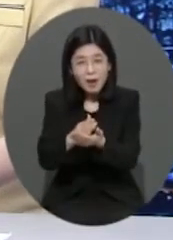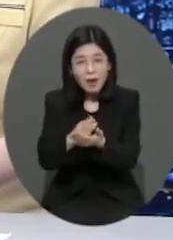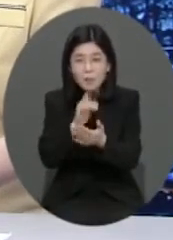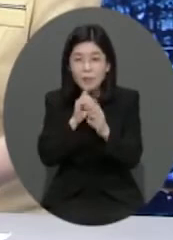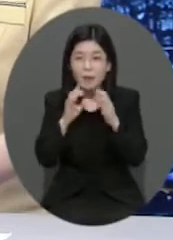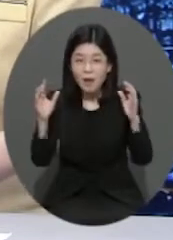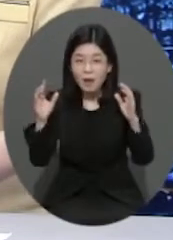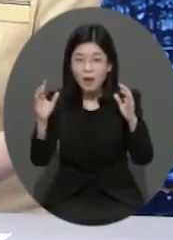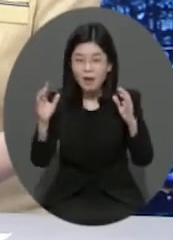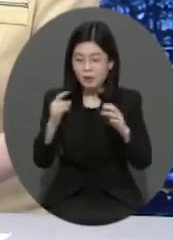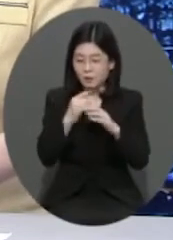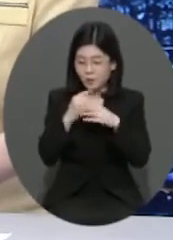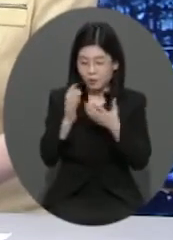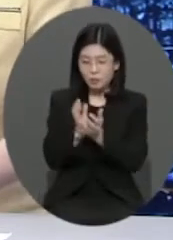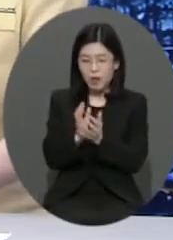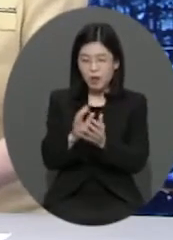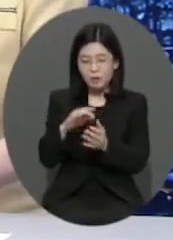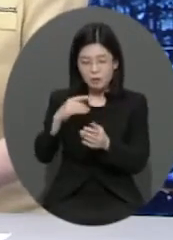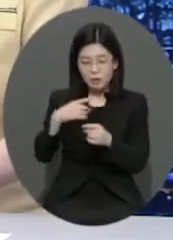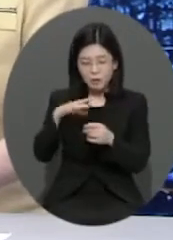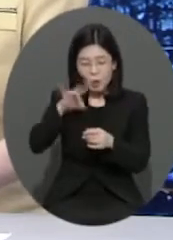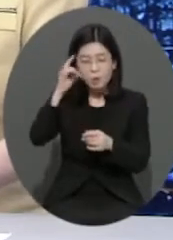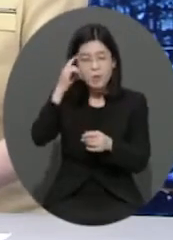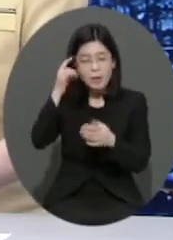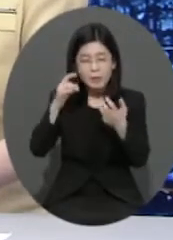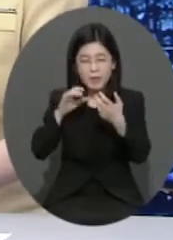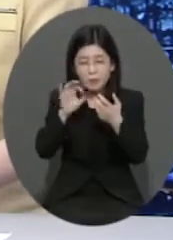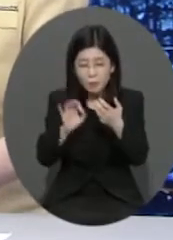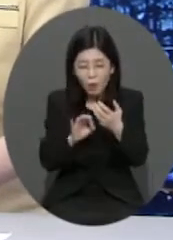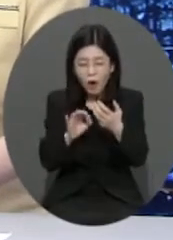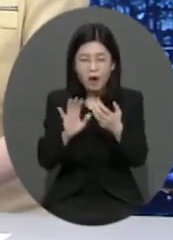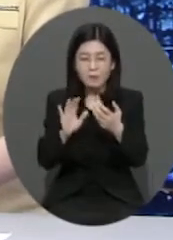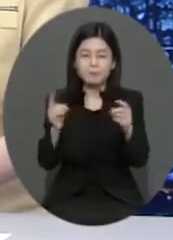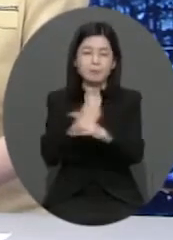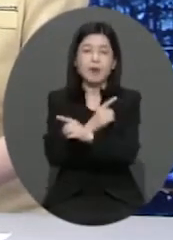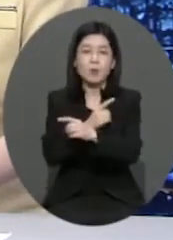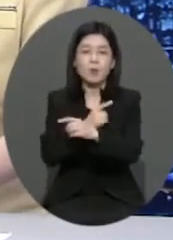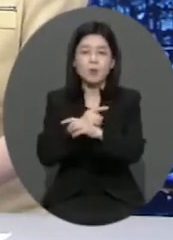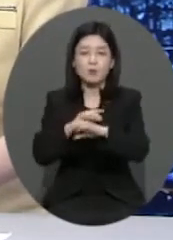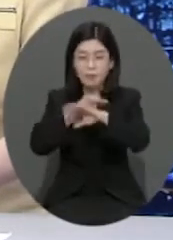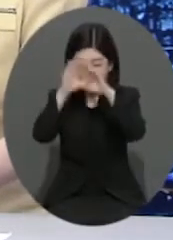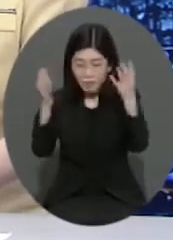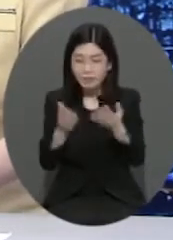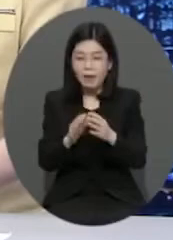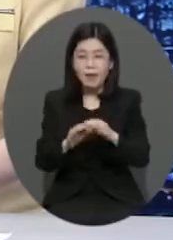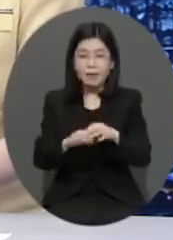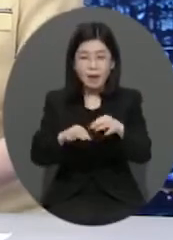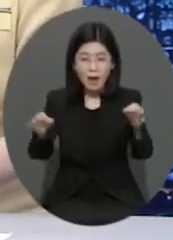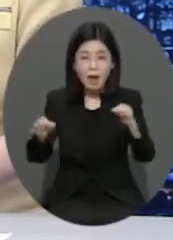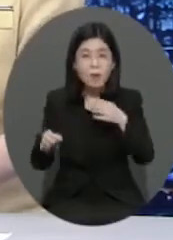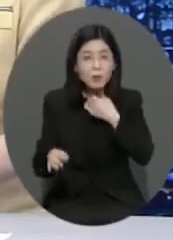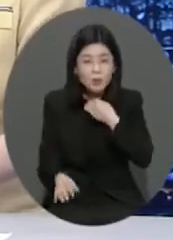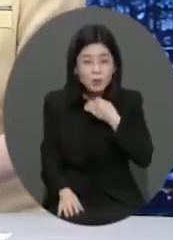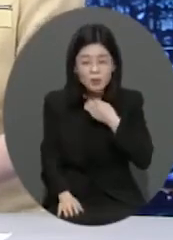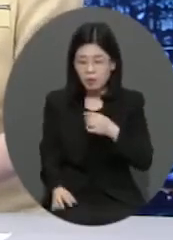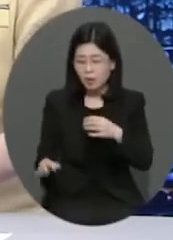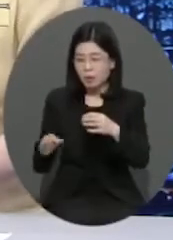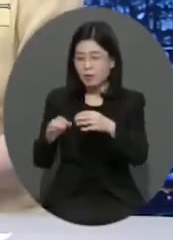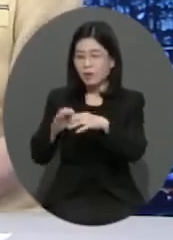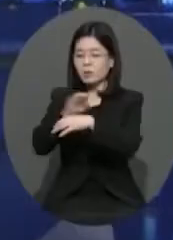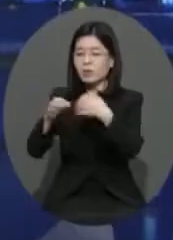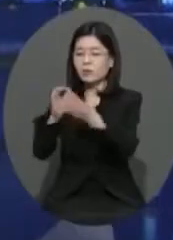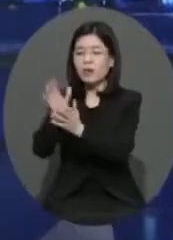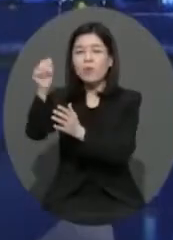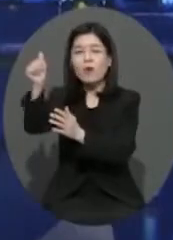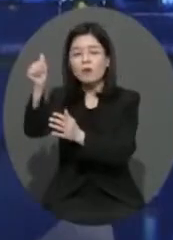했습니다만 이번 더홍 남기 부총리가 80퍼센트 지급을 절대 고수 하고 있지 않습니까 여기에 대해서 어떤 입장 이십니까 그